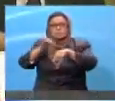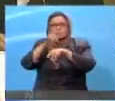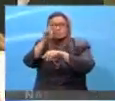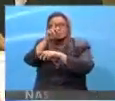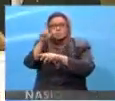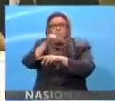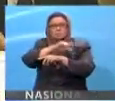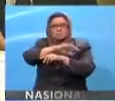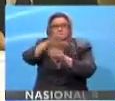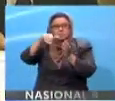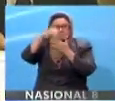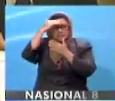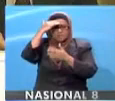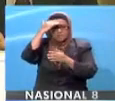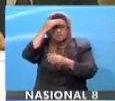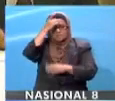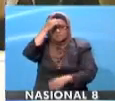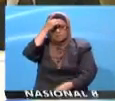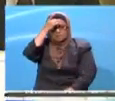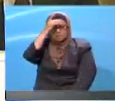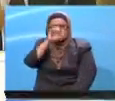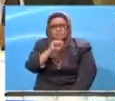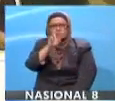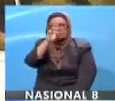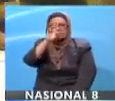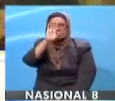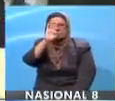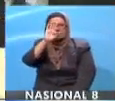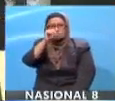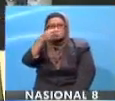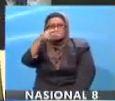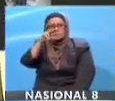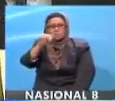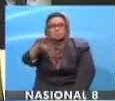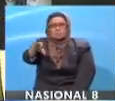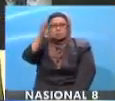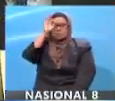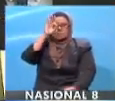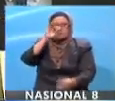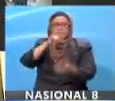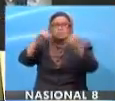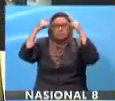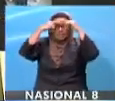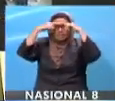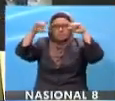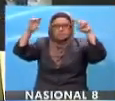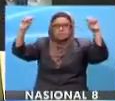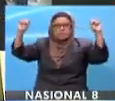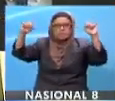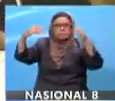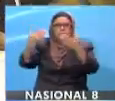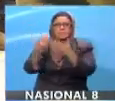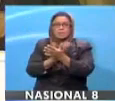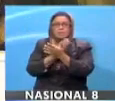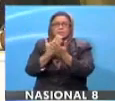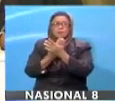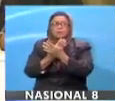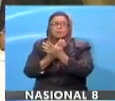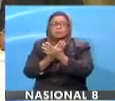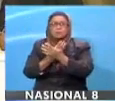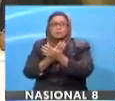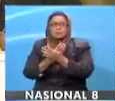Seri Subhan Kamal ditabal selaku Presiden Baharu KHM menggantikan Tengku Abdullah Sultan Ahmad Shah yang tidak